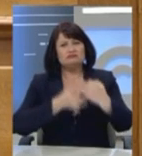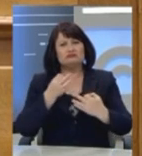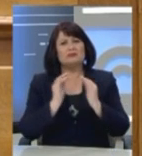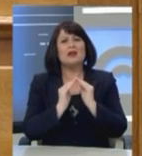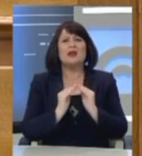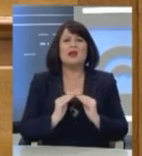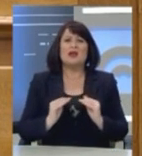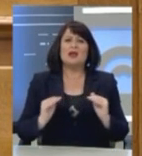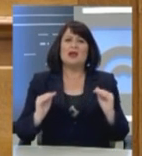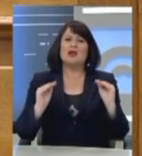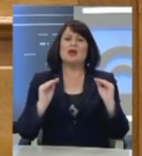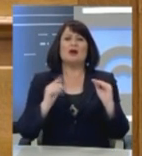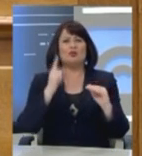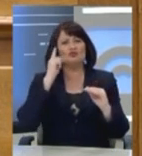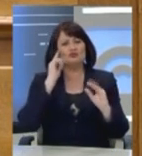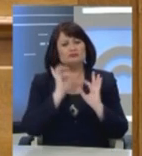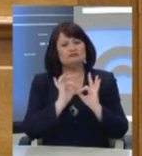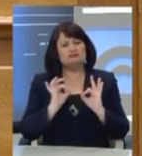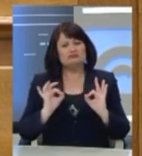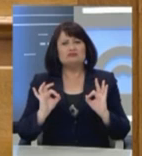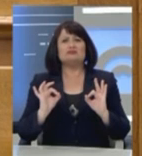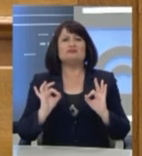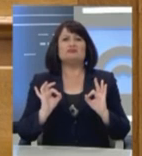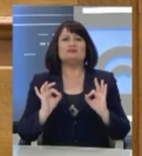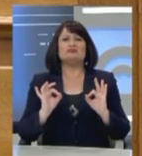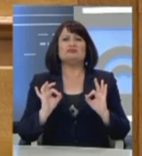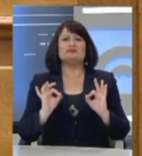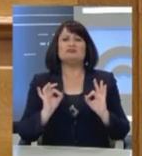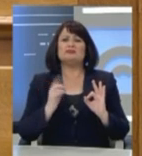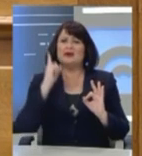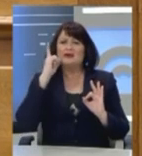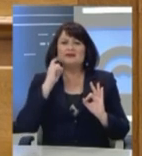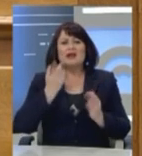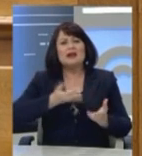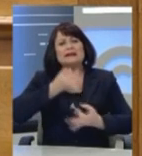ήρεμης, συγκροτημένης και αυτοκυριαρχούμενης ρητορικής.